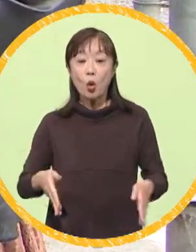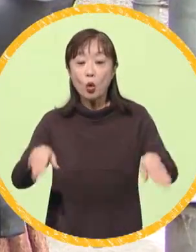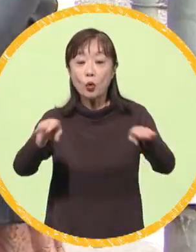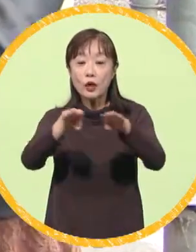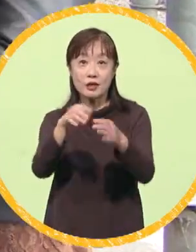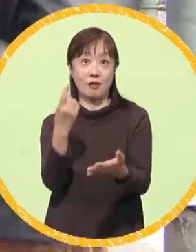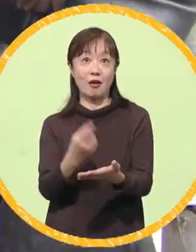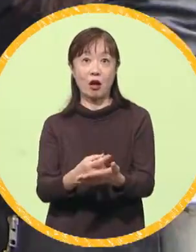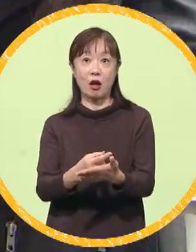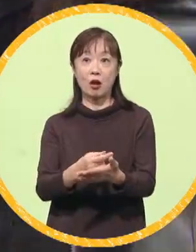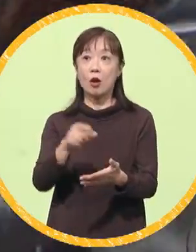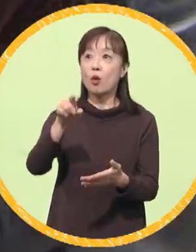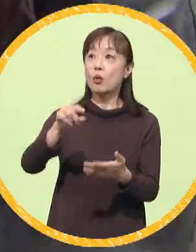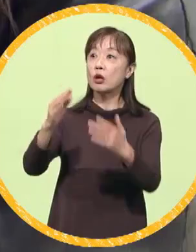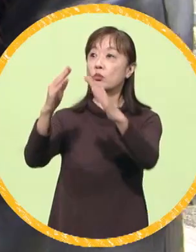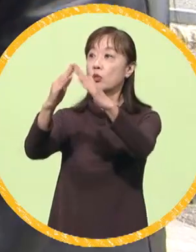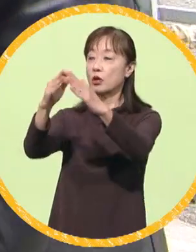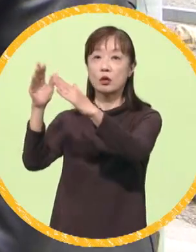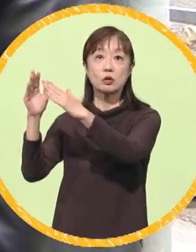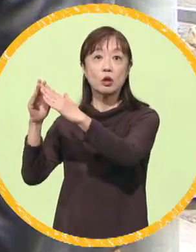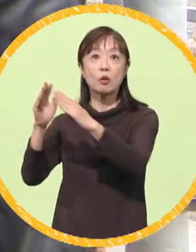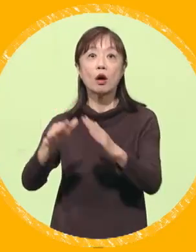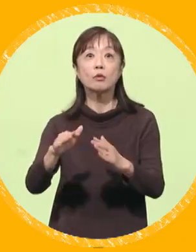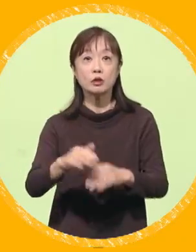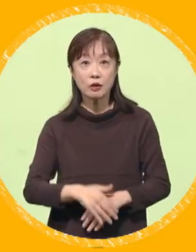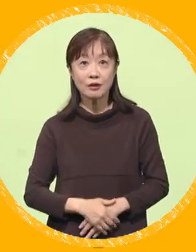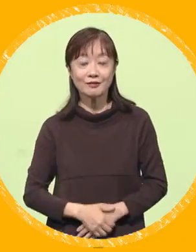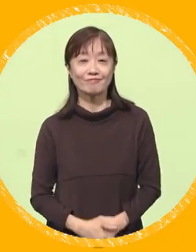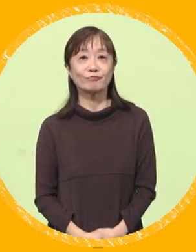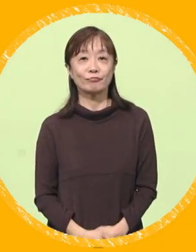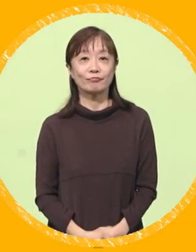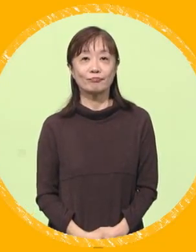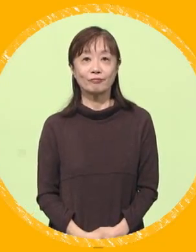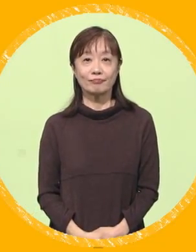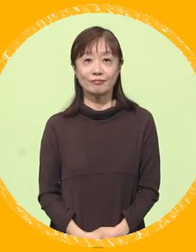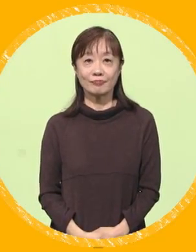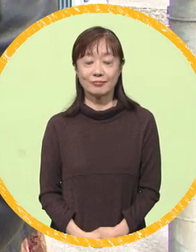ね。 でも何軒もありますよね。 あります、あります、はい。